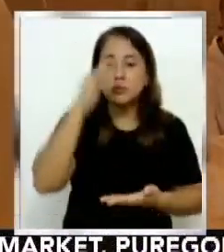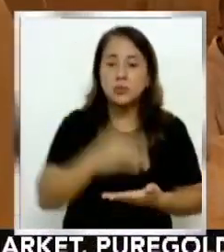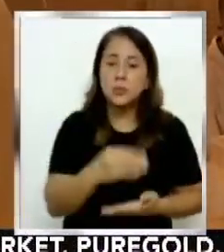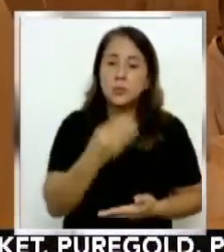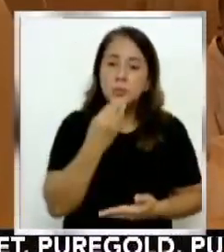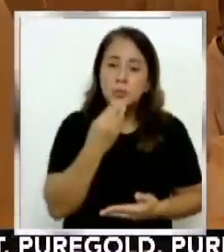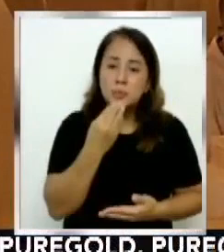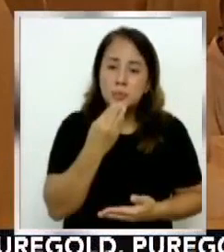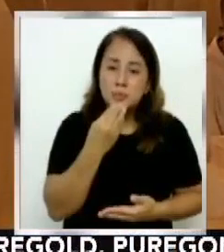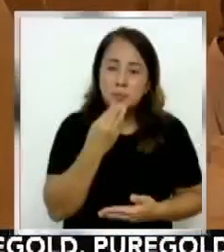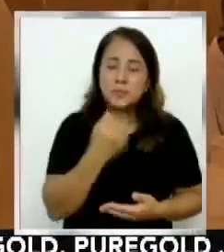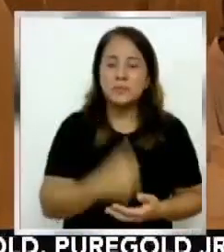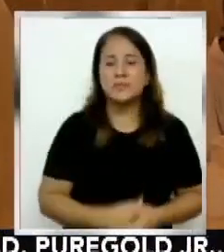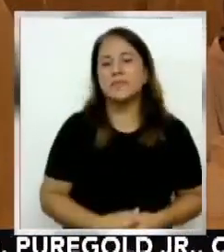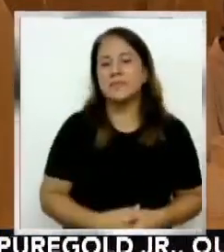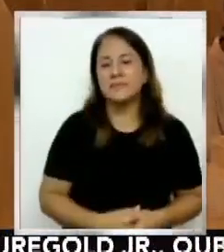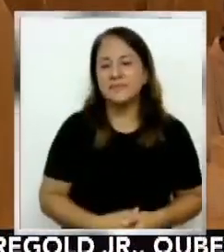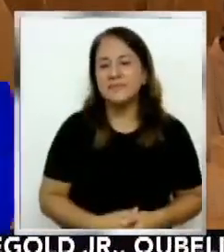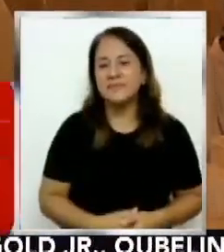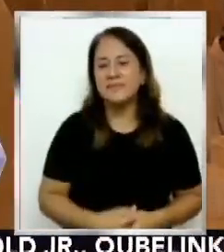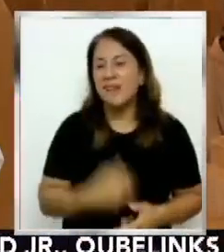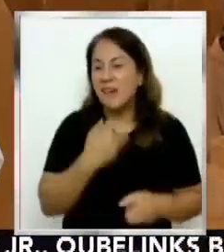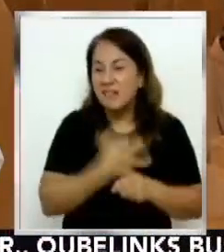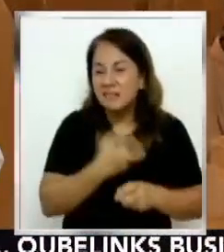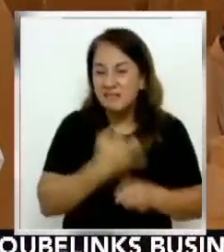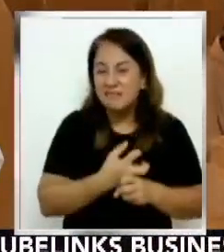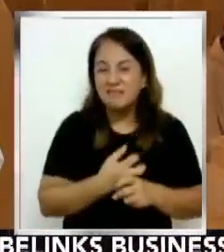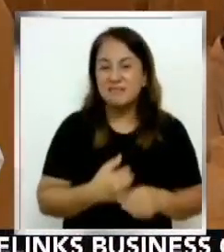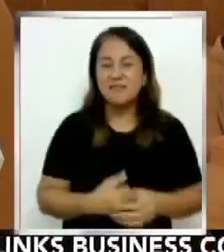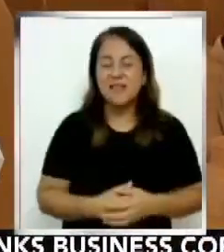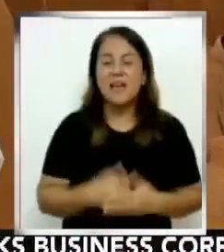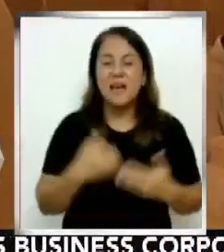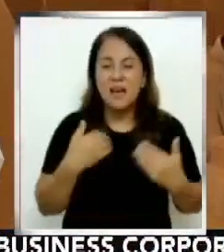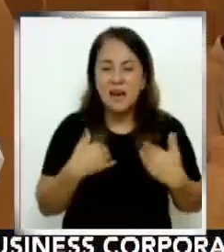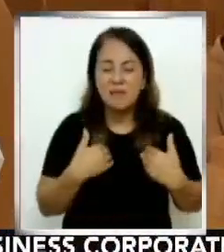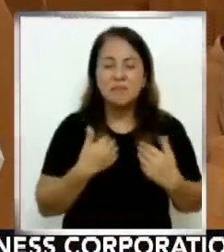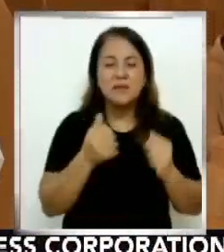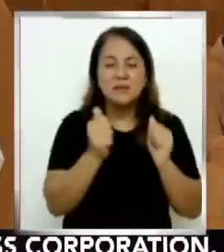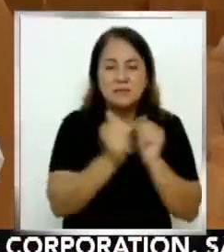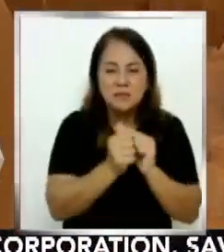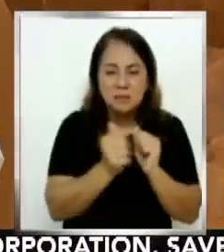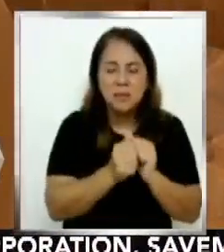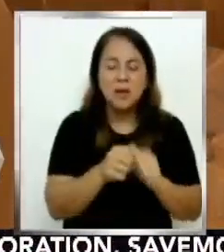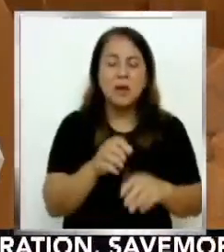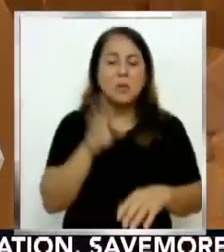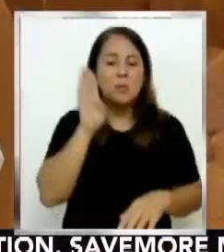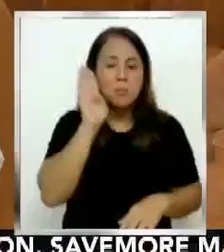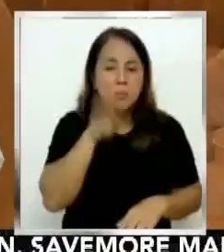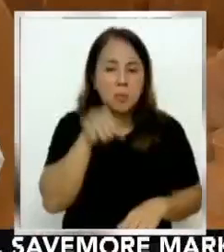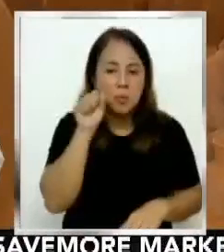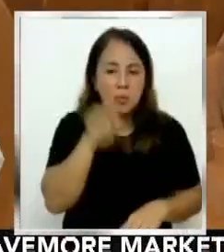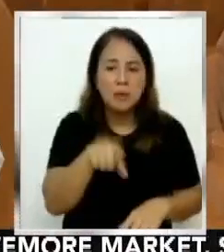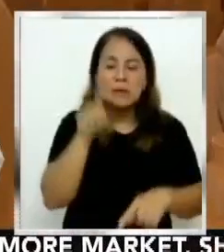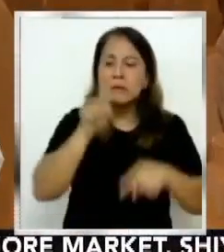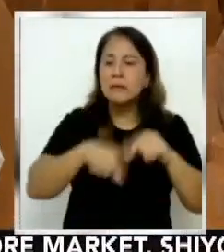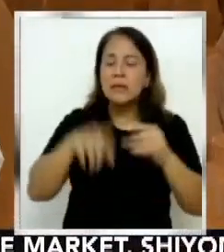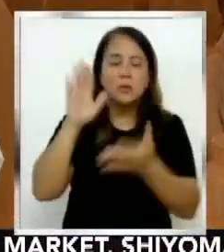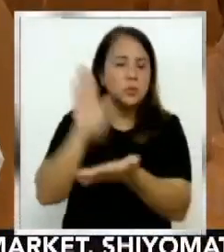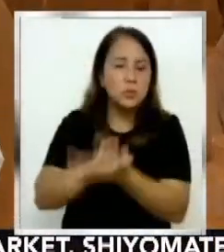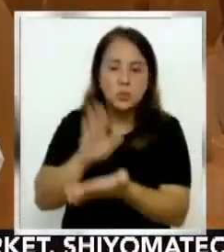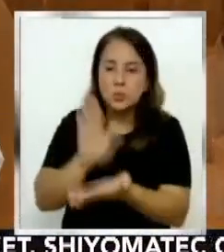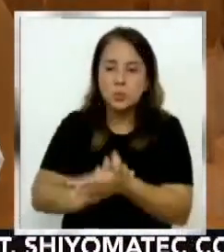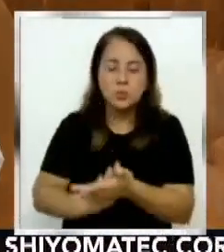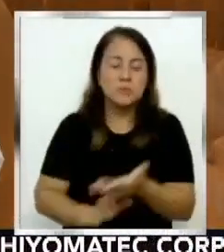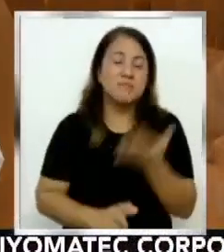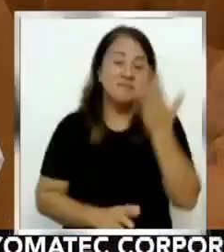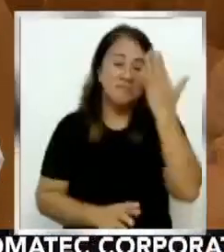hapagkainan. Mayroong mga kasama o kapatid na hindi makakapag-enroll sa kanilang